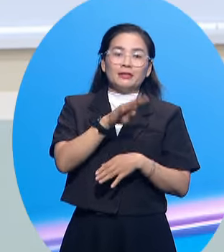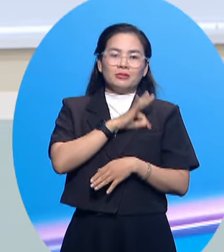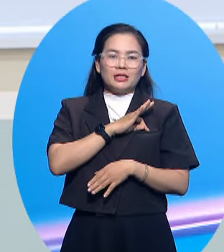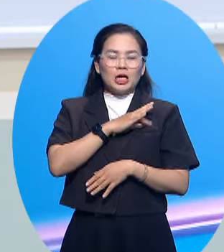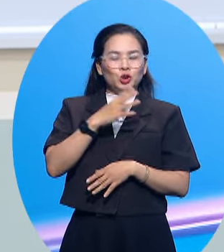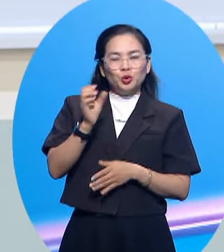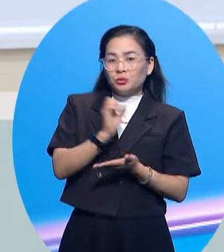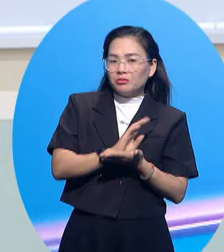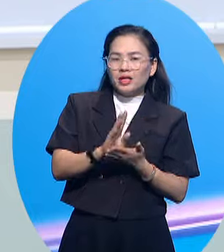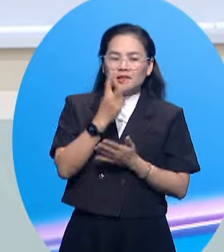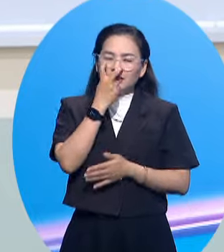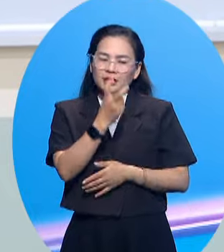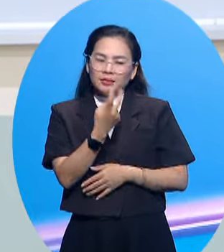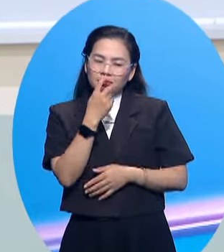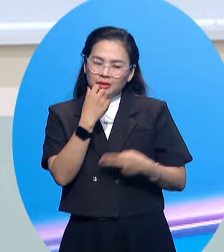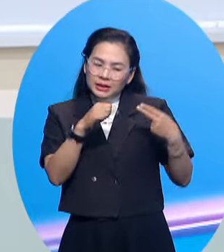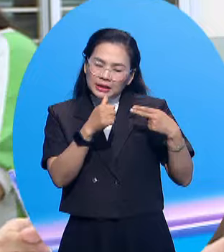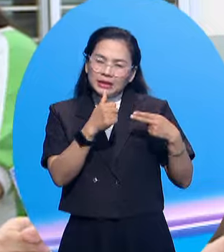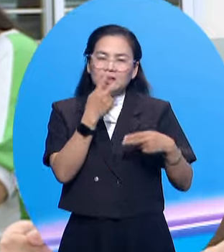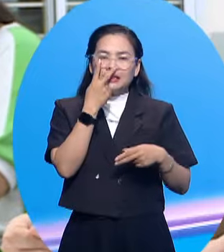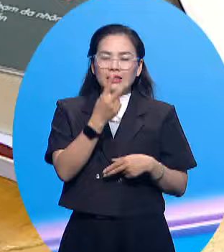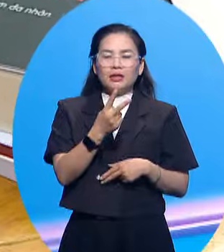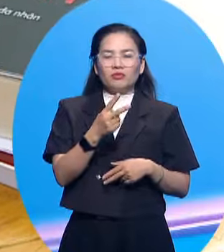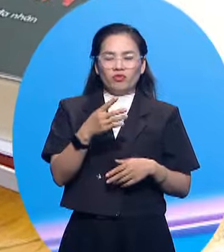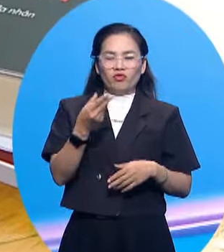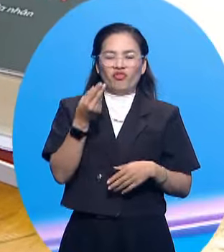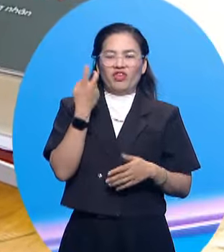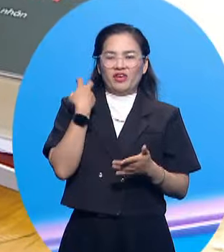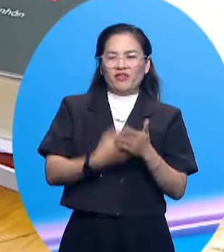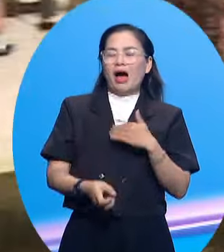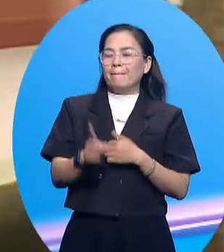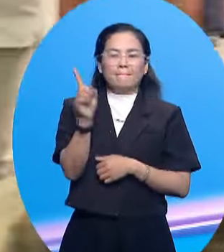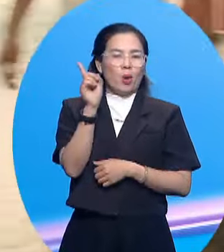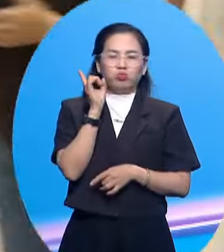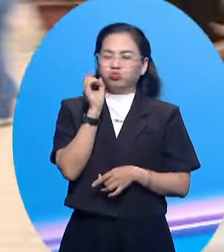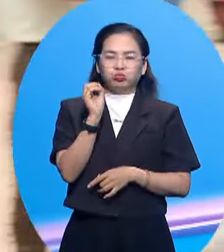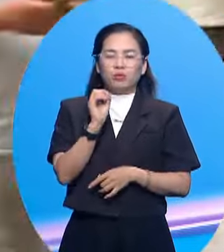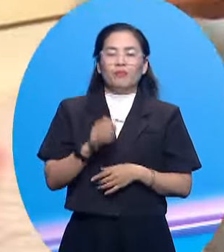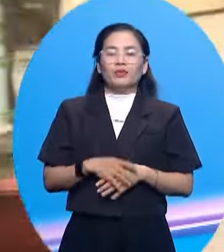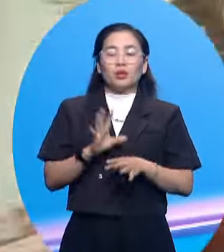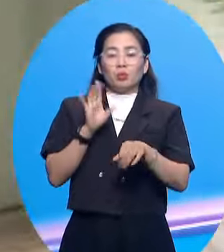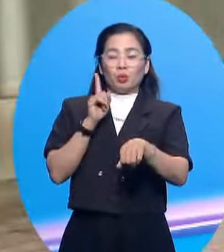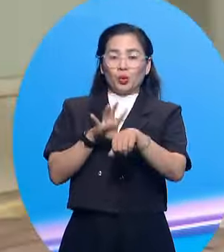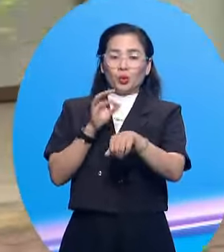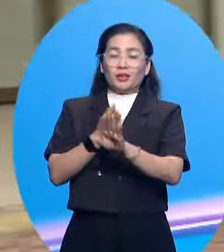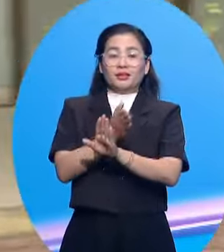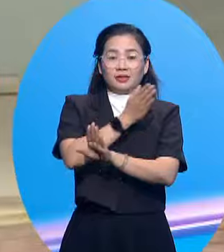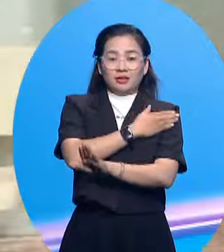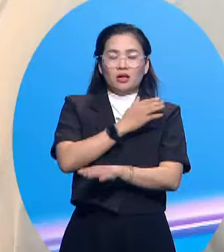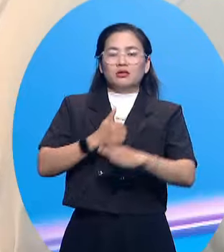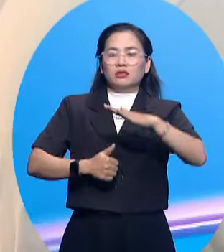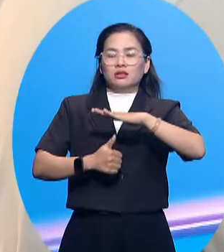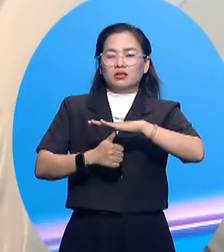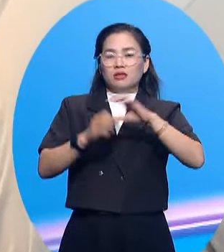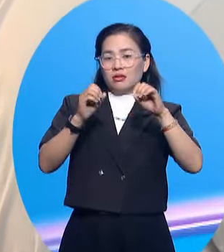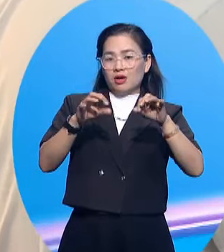những người tham gia công tác coi thi để hạn chế thấp nhất các trường hợp vi phạm quy chế. Trước khi diễn ra kỳ thi một tuần, Sở Giáo dục Đào tạo thành phố Hồ